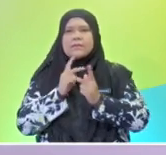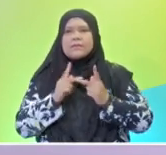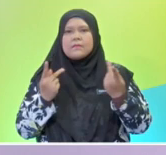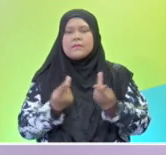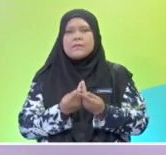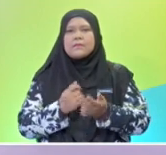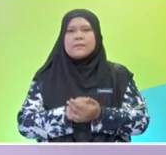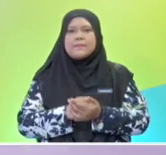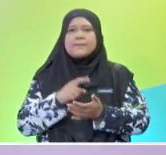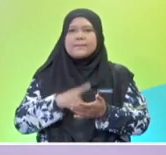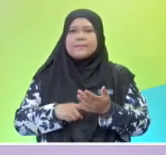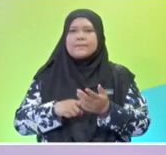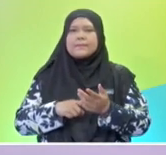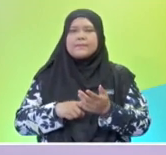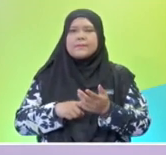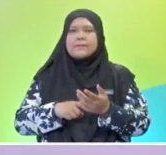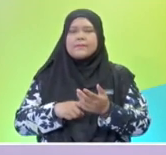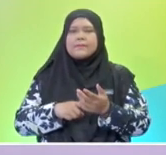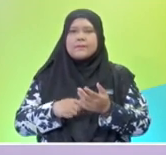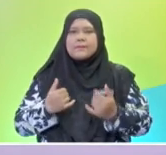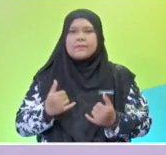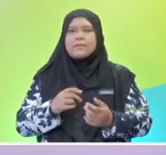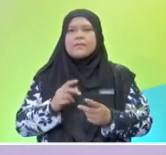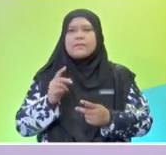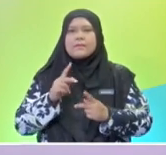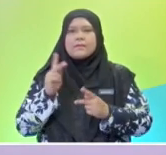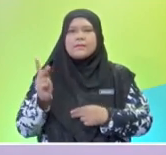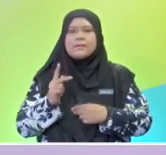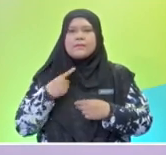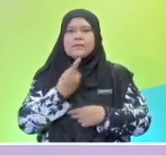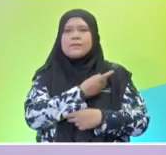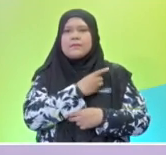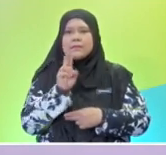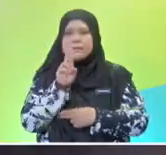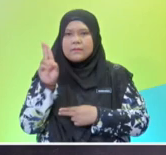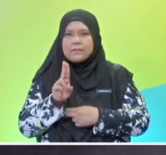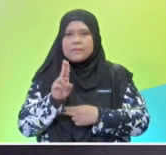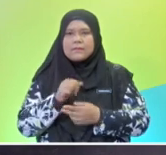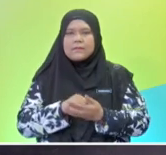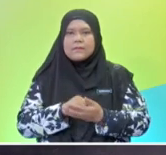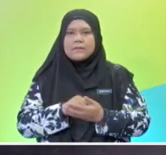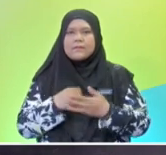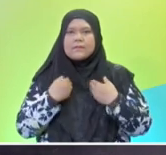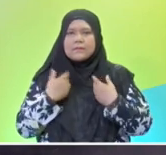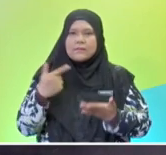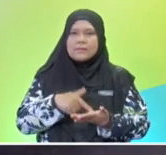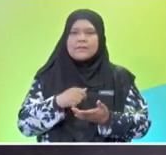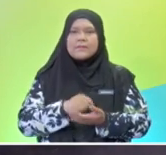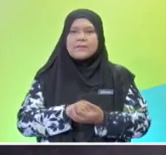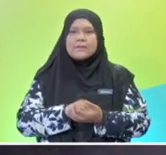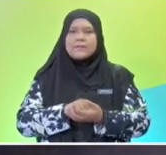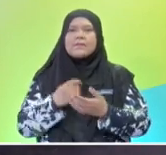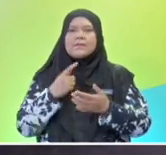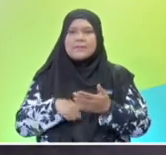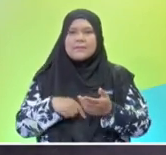kita uji lagi. Boleh uji? Ada uji lagi cikgu? Uji lagi. Apa benda yang cikgu tiba nak